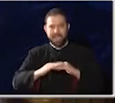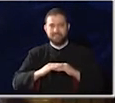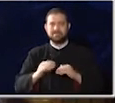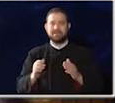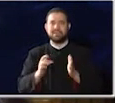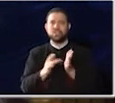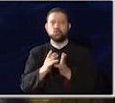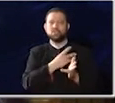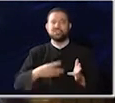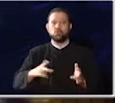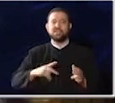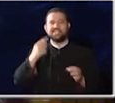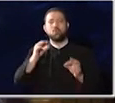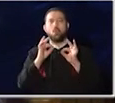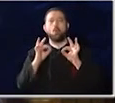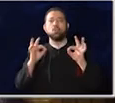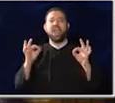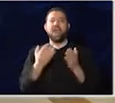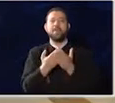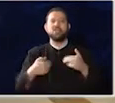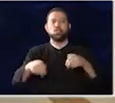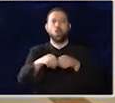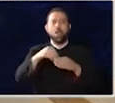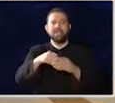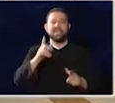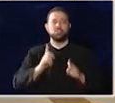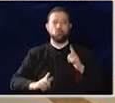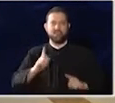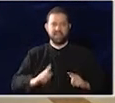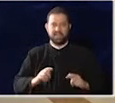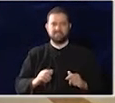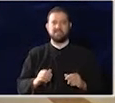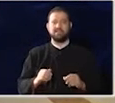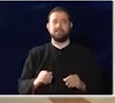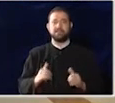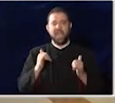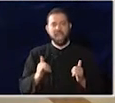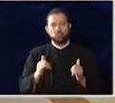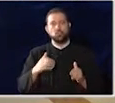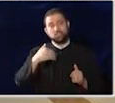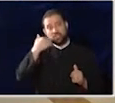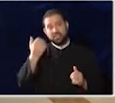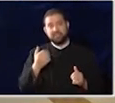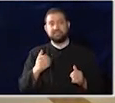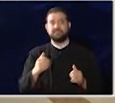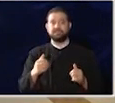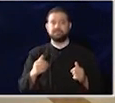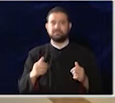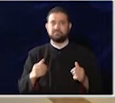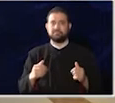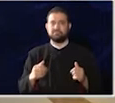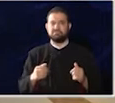Mântuitorul Hristos este un model pentru noi în suferință. Este un model pentru noi atunci când avem de-a face